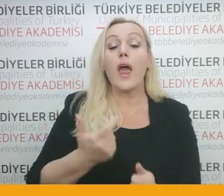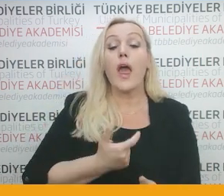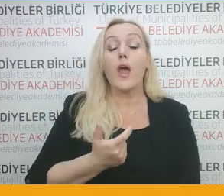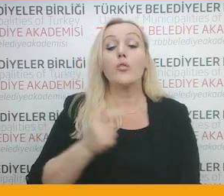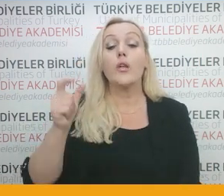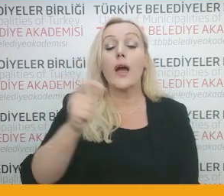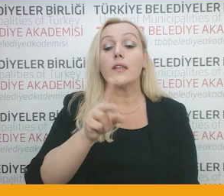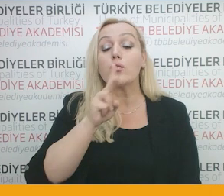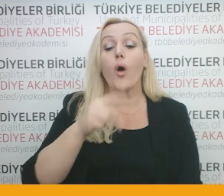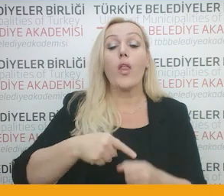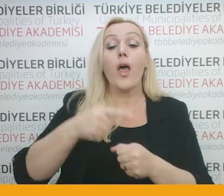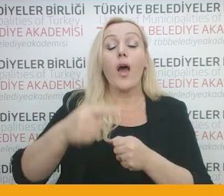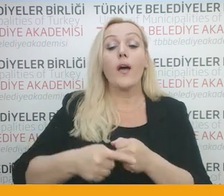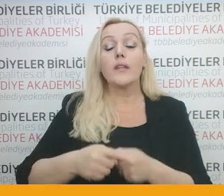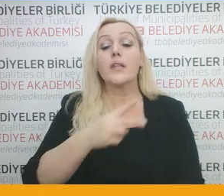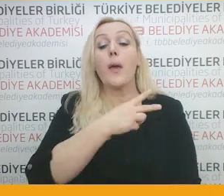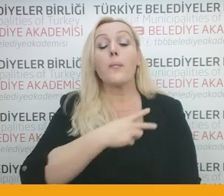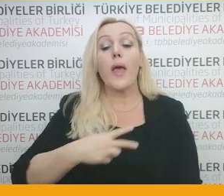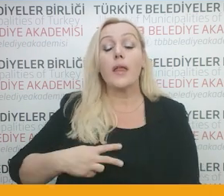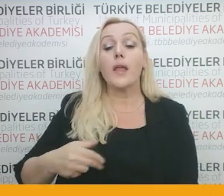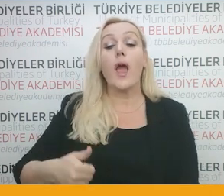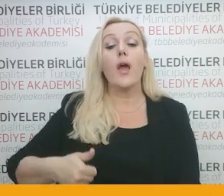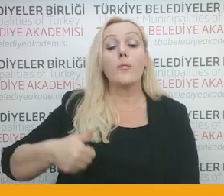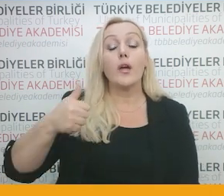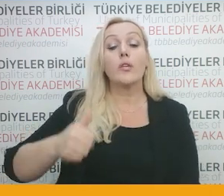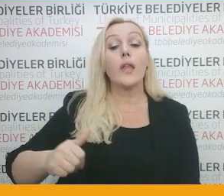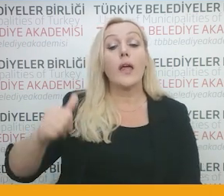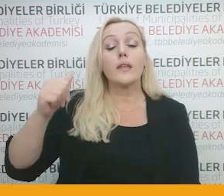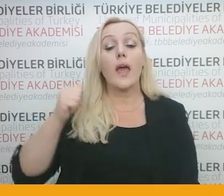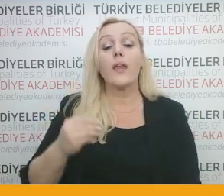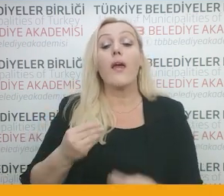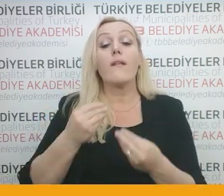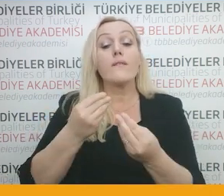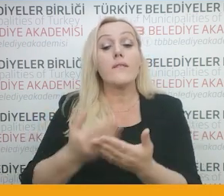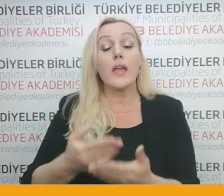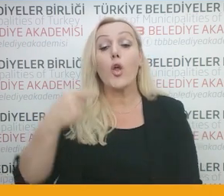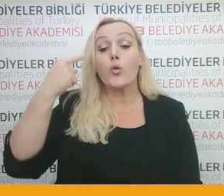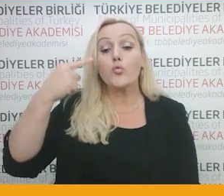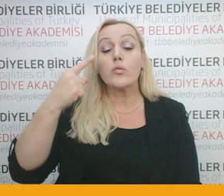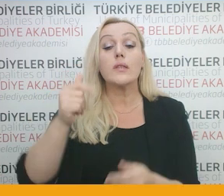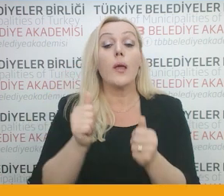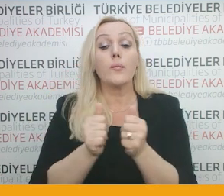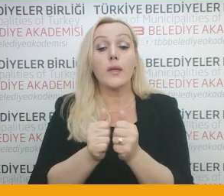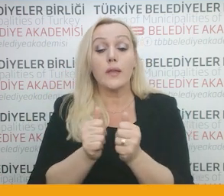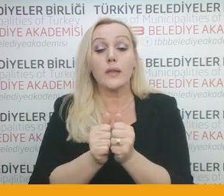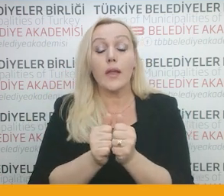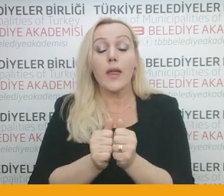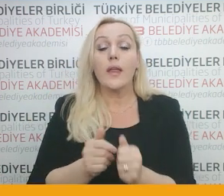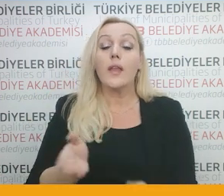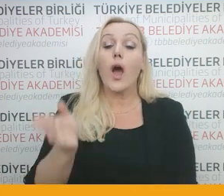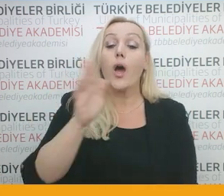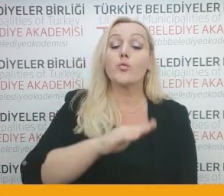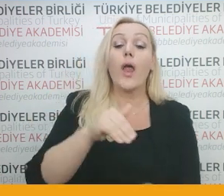haftası içerisinde üst yöneticiye yani belediye başkanına geri gönderiyor görüşüyle birlikte. Daha